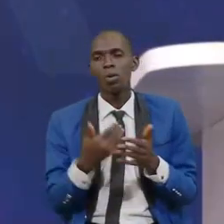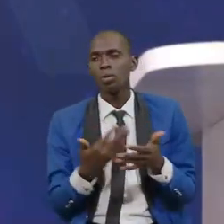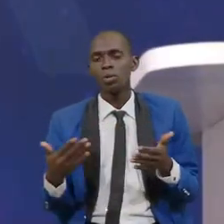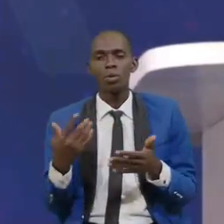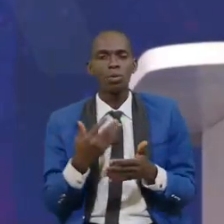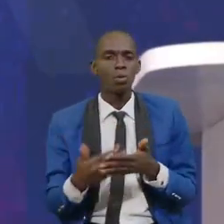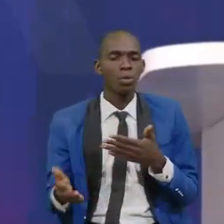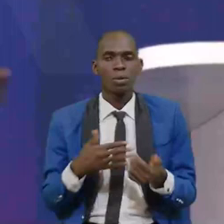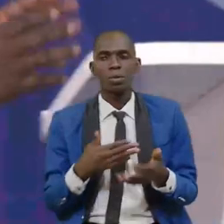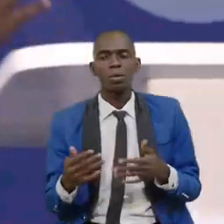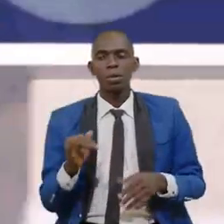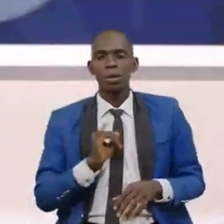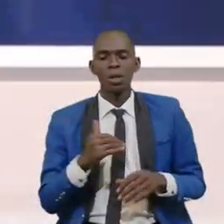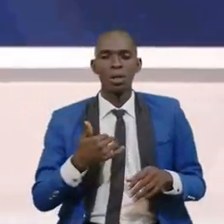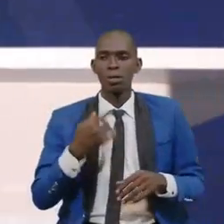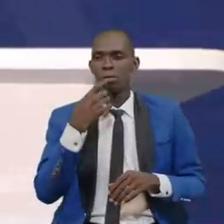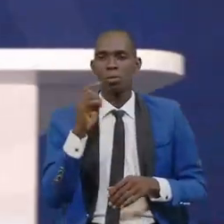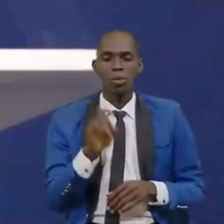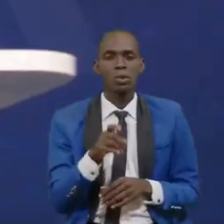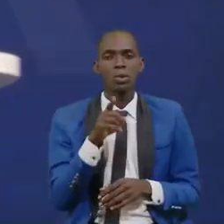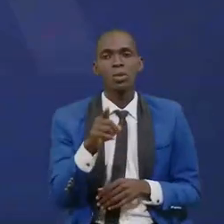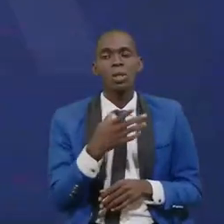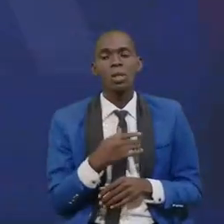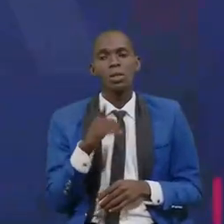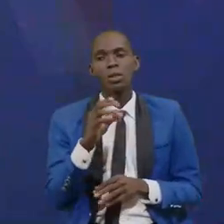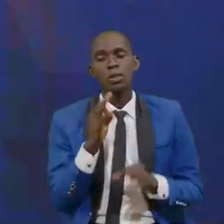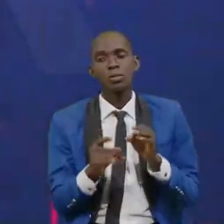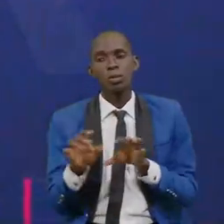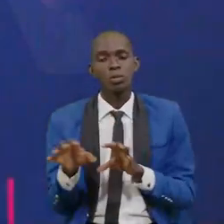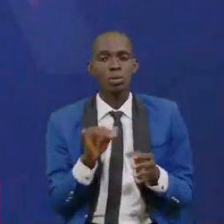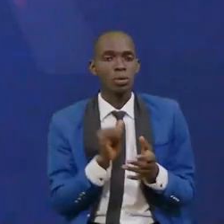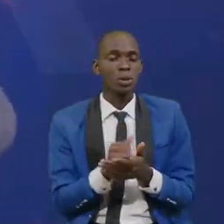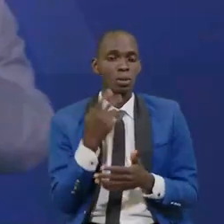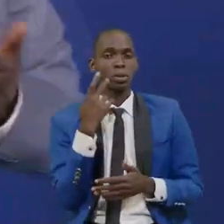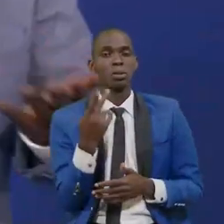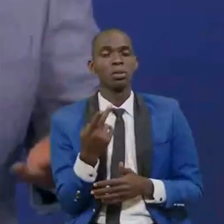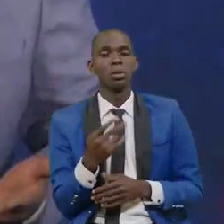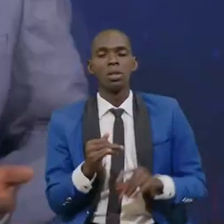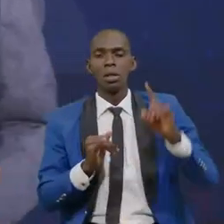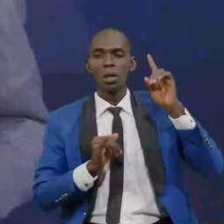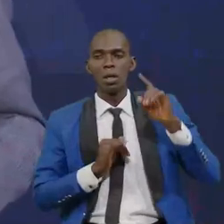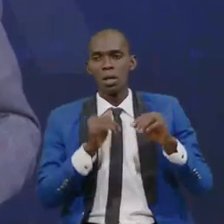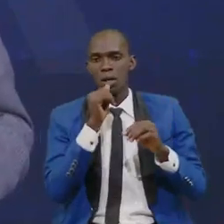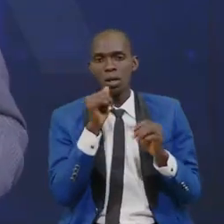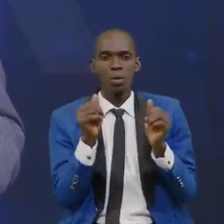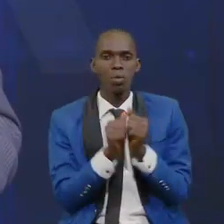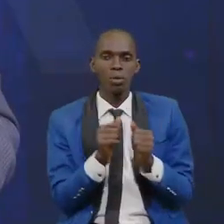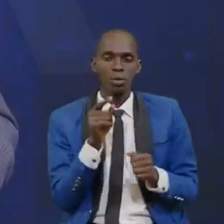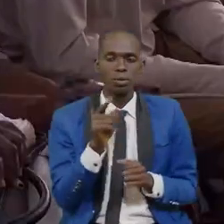prescrit. Et voici, et si vous le faites, et voici, je suis avec vous.